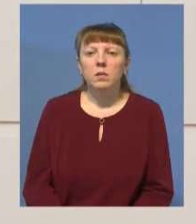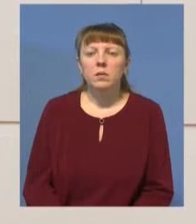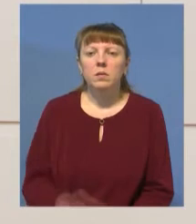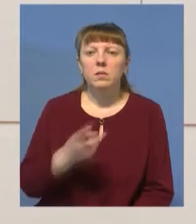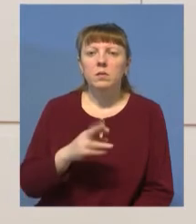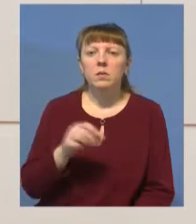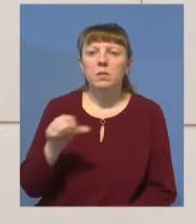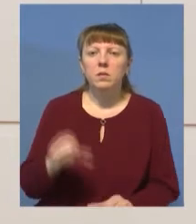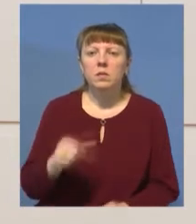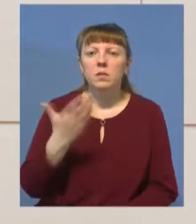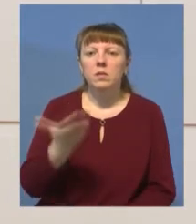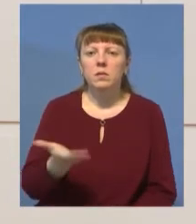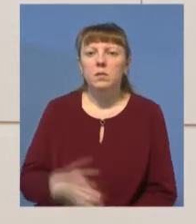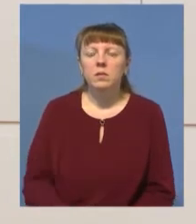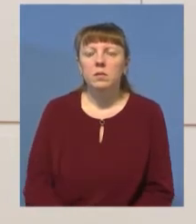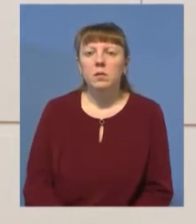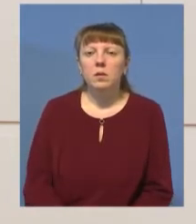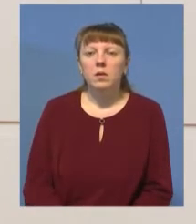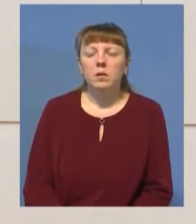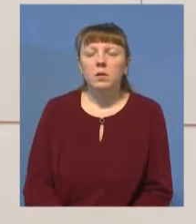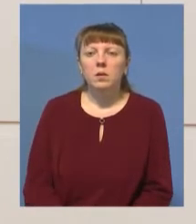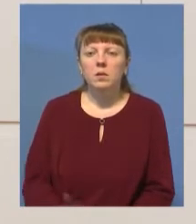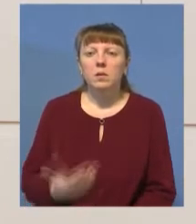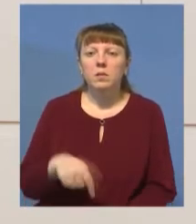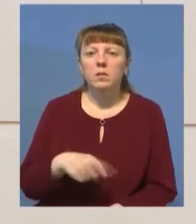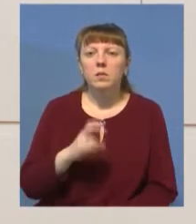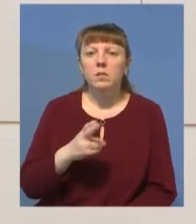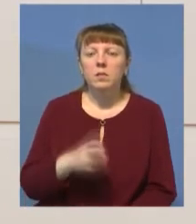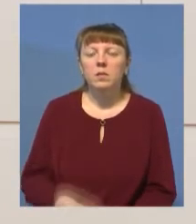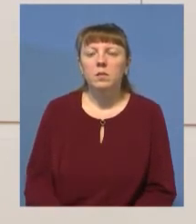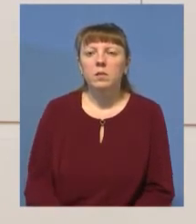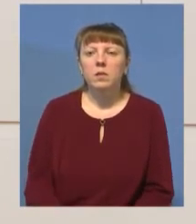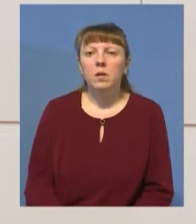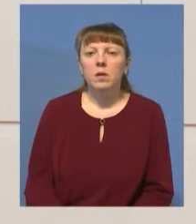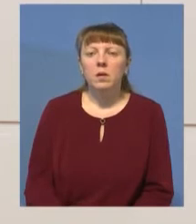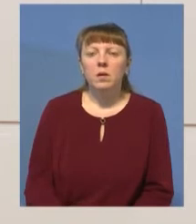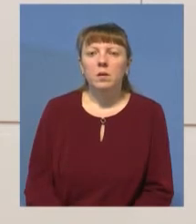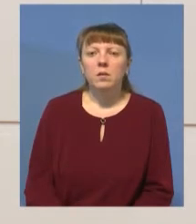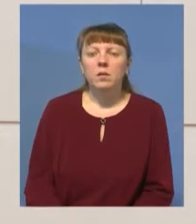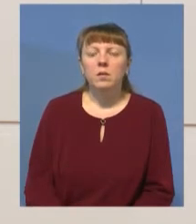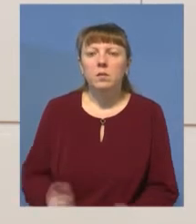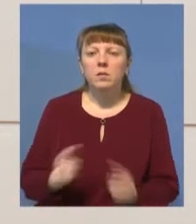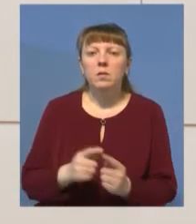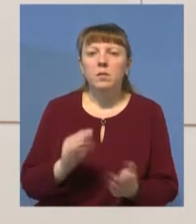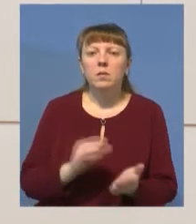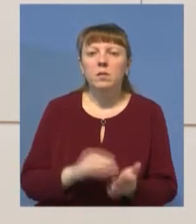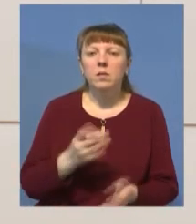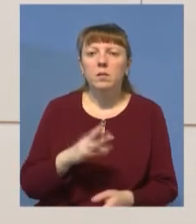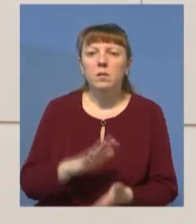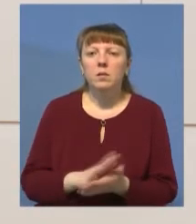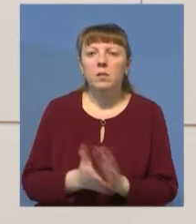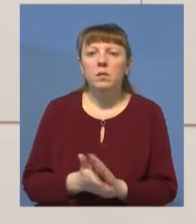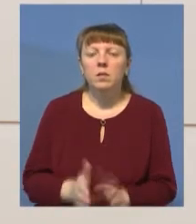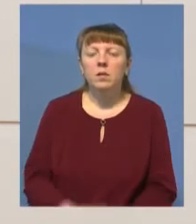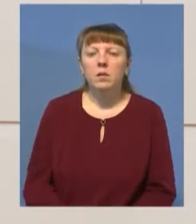потребитель имеет право обратиться в пределах данного срока годности. В случае, если указан гарантийный срок, также он имеет